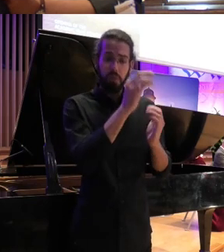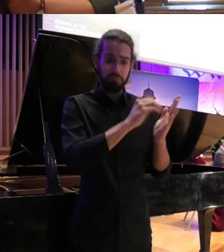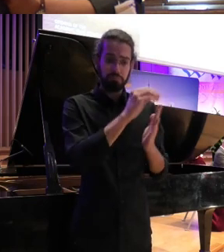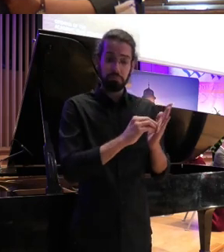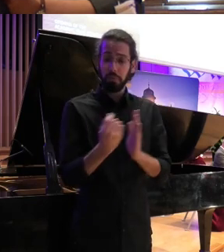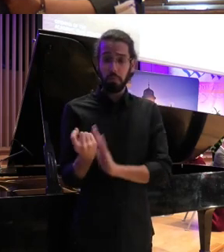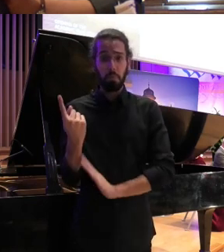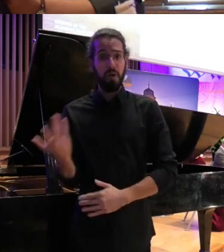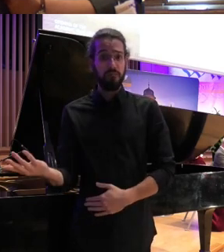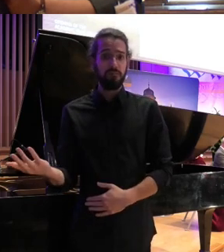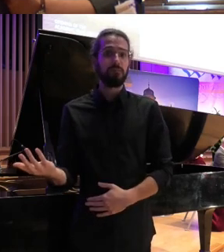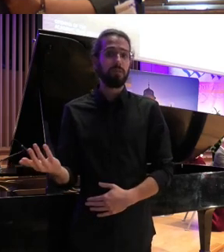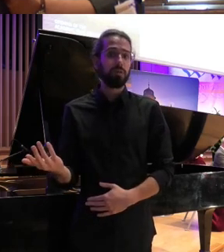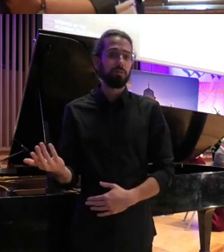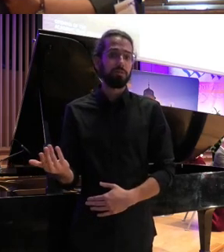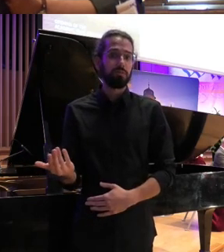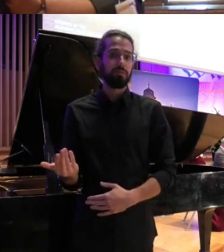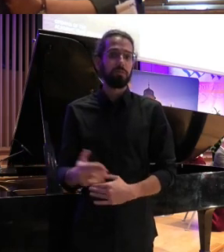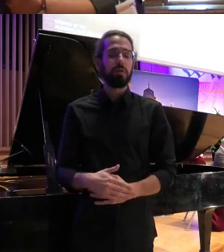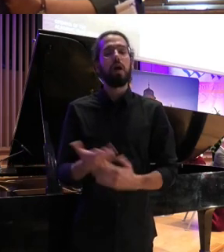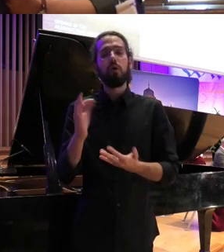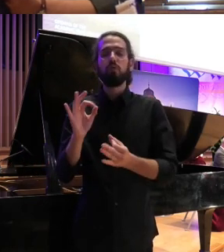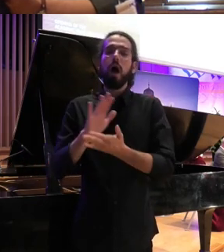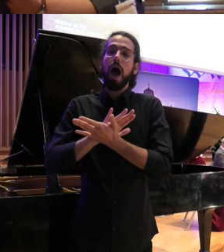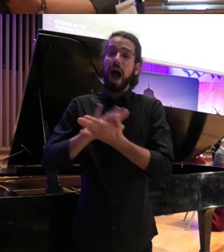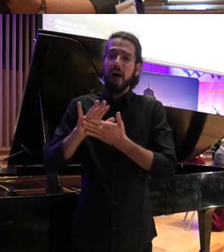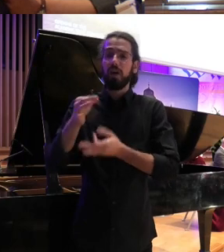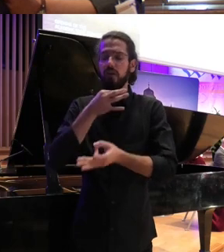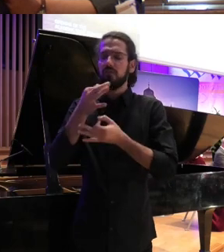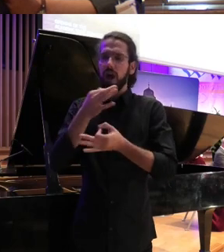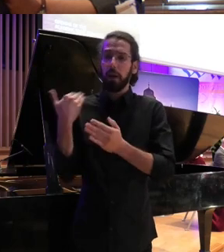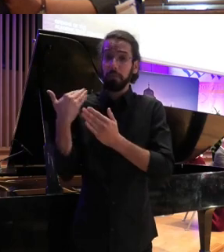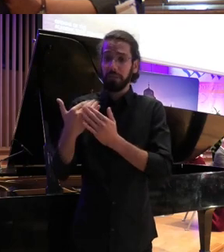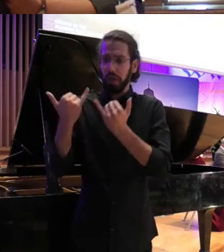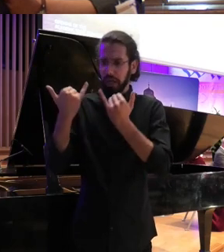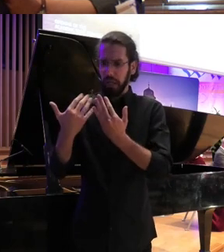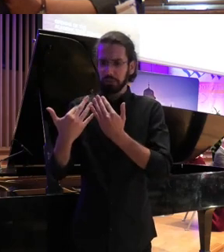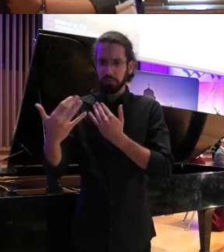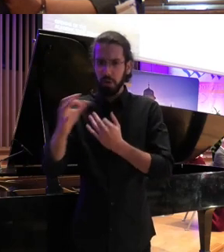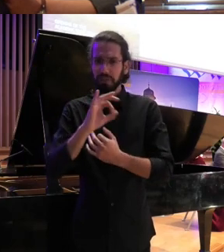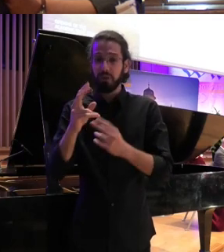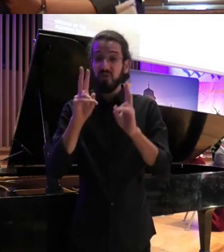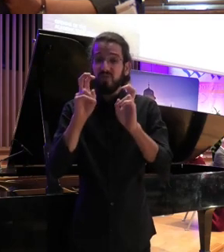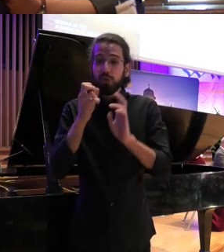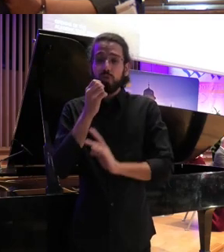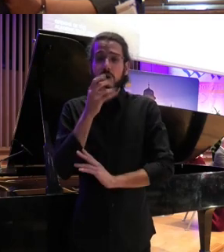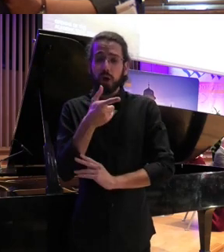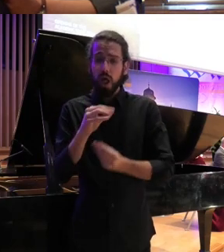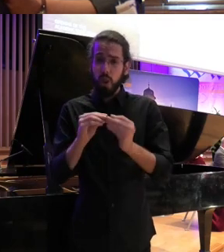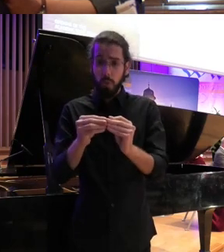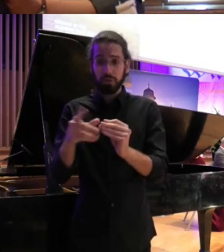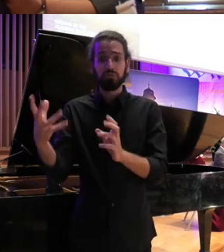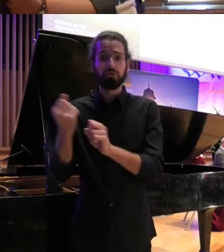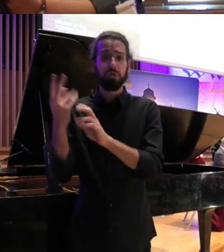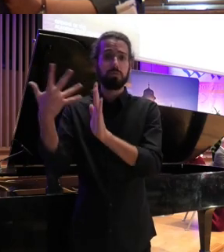bis vor kurzem halt noch für eher einfache Fragestellungen möglich, aber inzwischen scheint es möglich zu sein, das wirklich bis in die aktuelle Forschung hinein Beweise